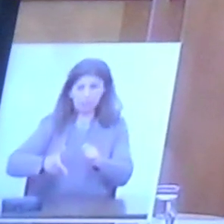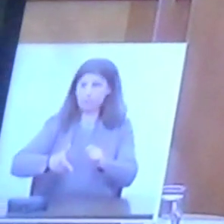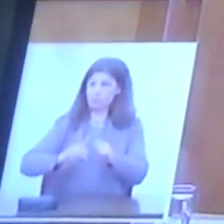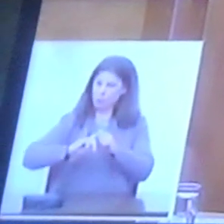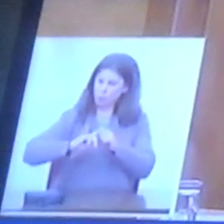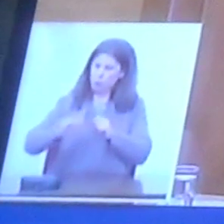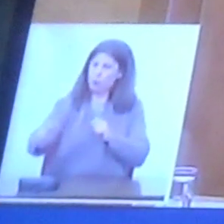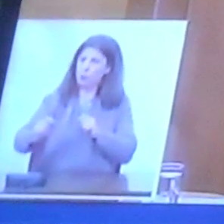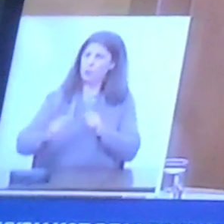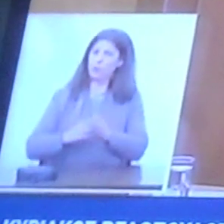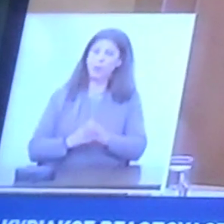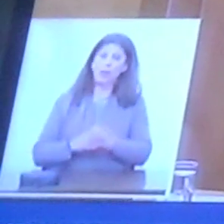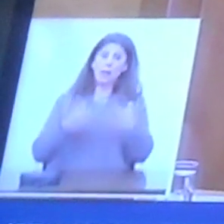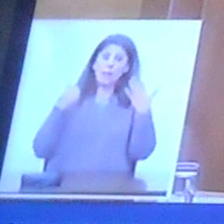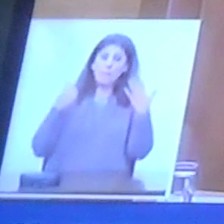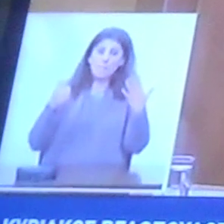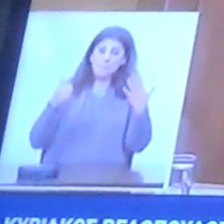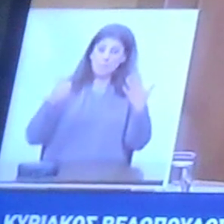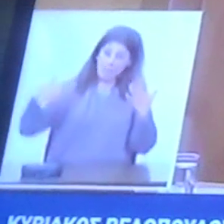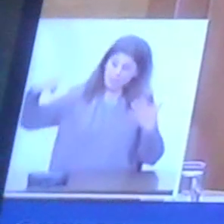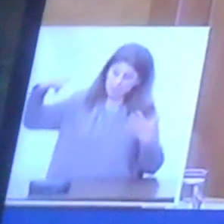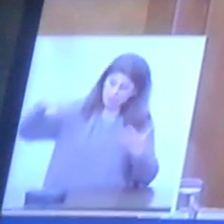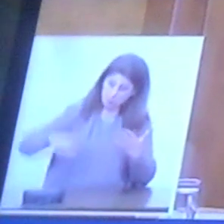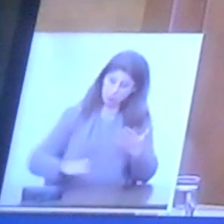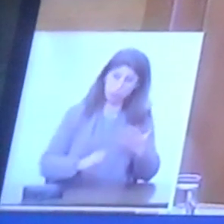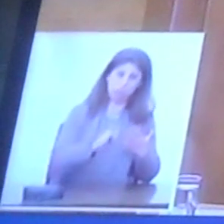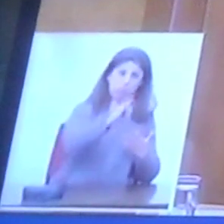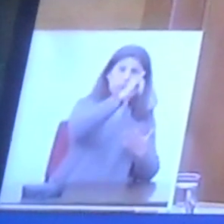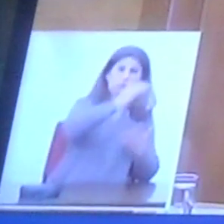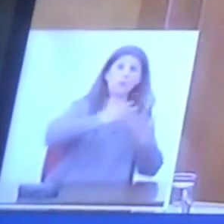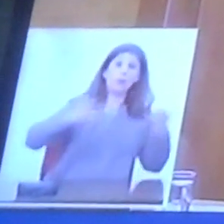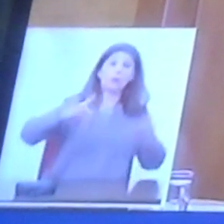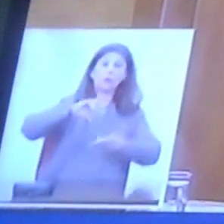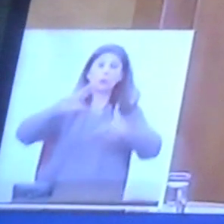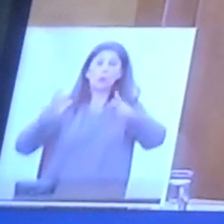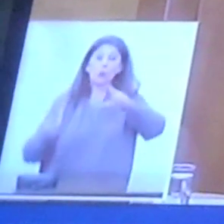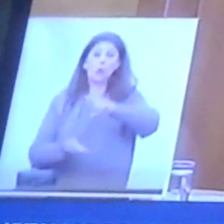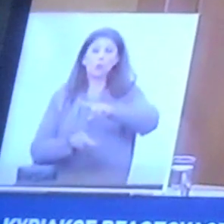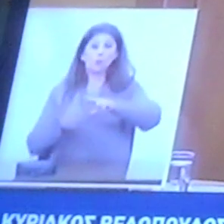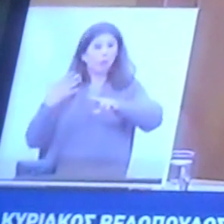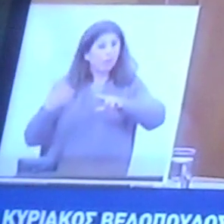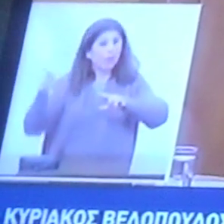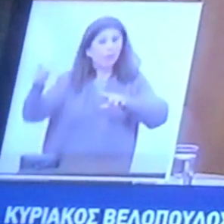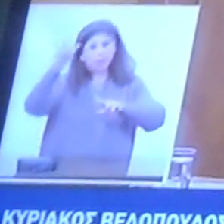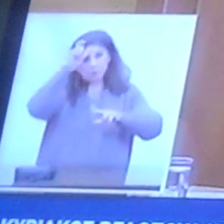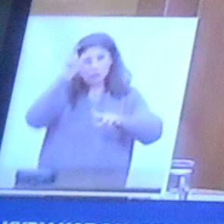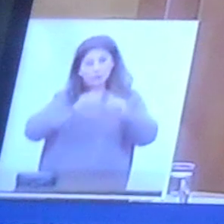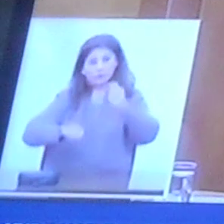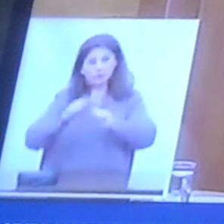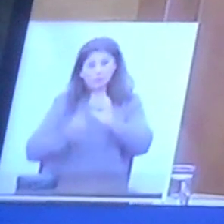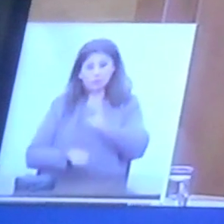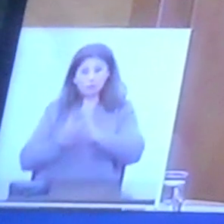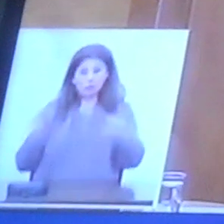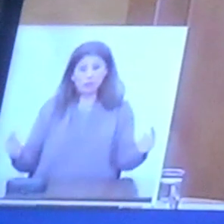Τριπόλεως με 6 διαδρόμους απογείωσης προσγείωσης. Το μεγαλύτερο στον κόσμο όταν λαοκριθεί το 28. Η Τουρκία κατασκευάζει νέες γέφυρες στο